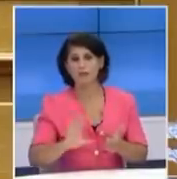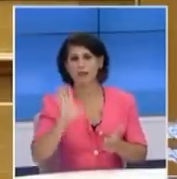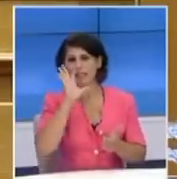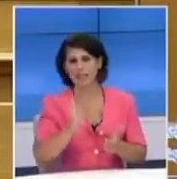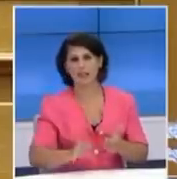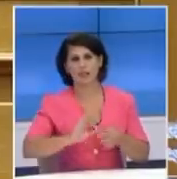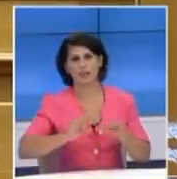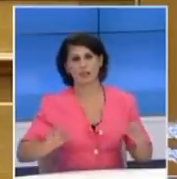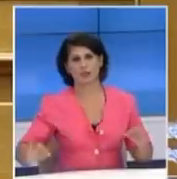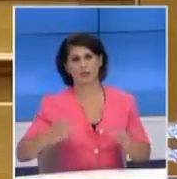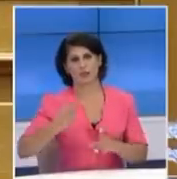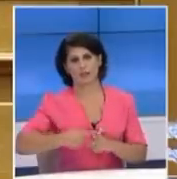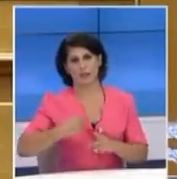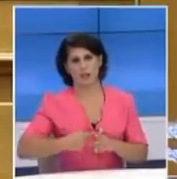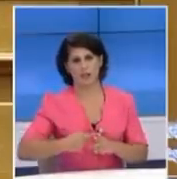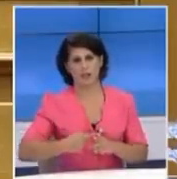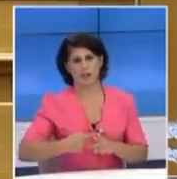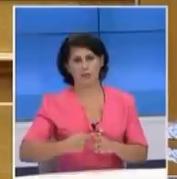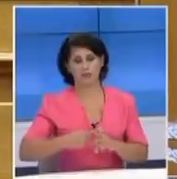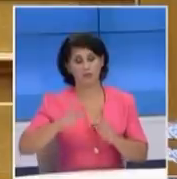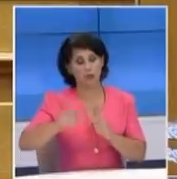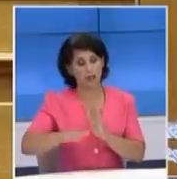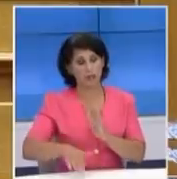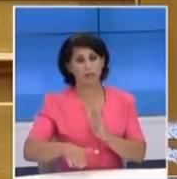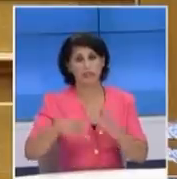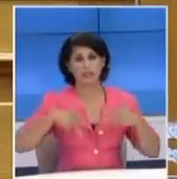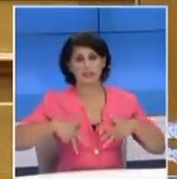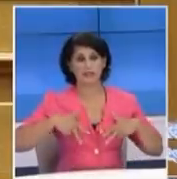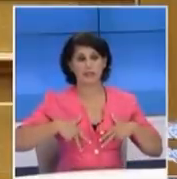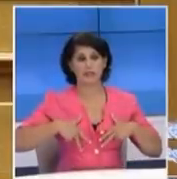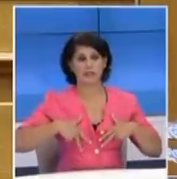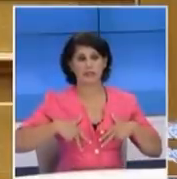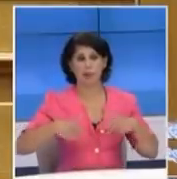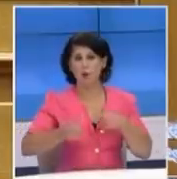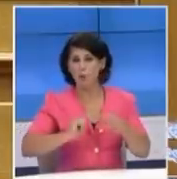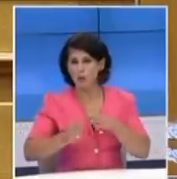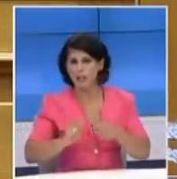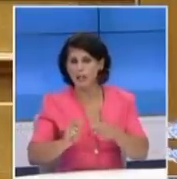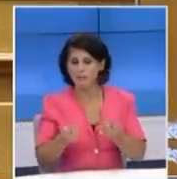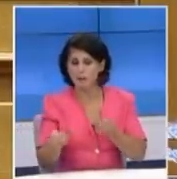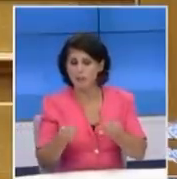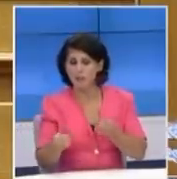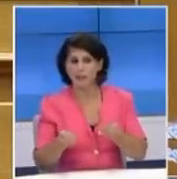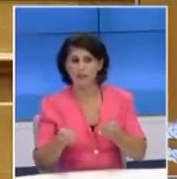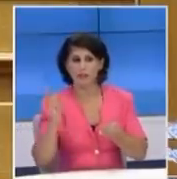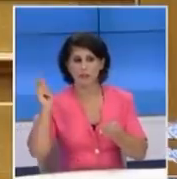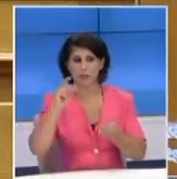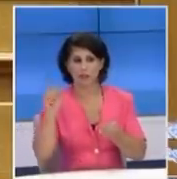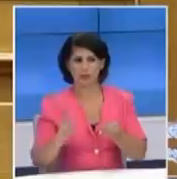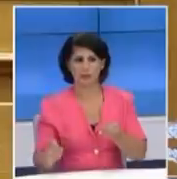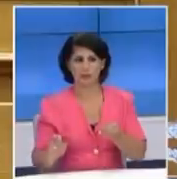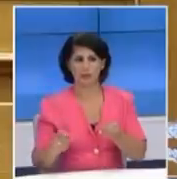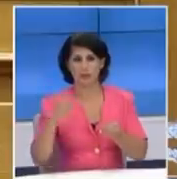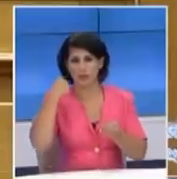την αλήθεια και την ιστορία της πατρίδας μας. Κατώτερη των περιστάσεων η κυβέρνησή σας. Κουρελιάζει την πολιτική ζωή με μεθοδεύσεις.